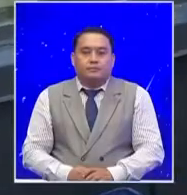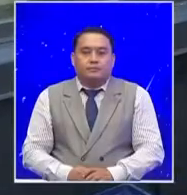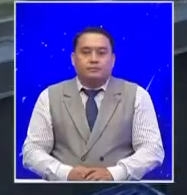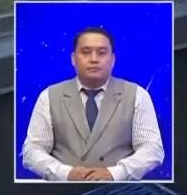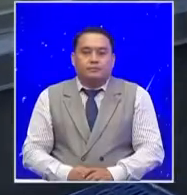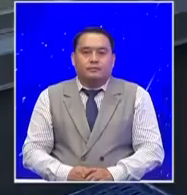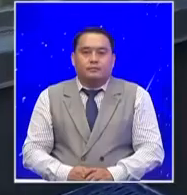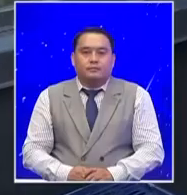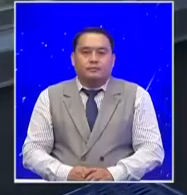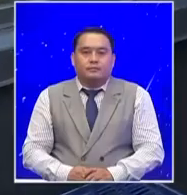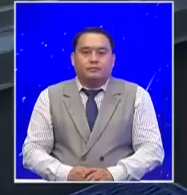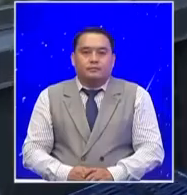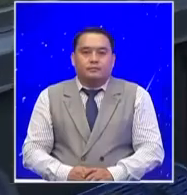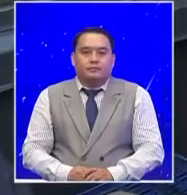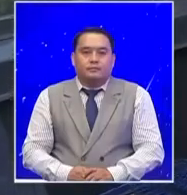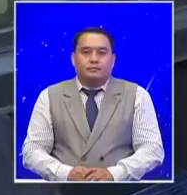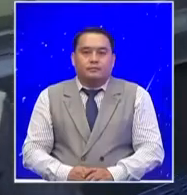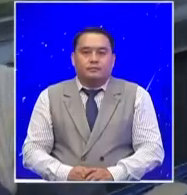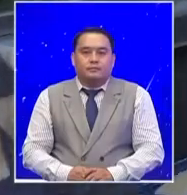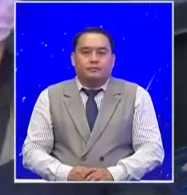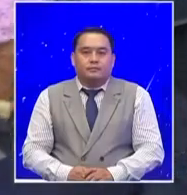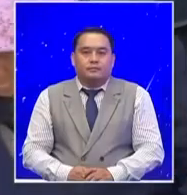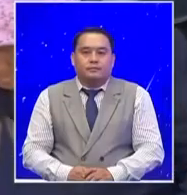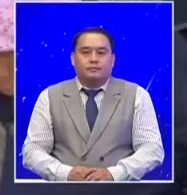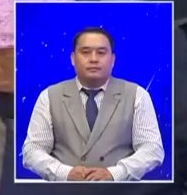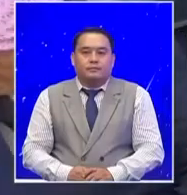Все, убираем. Давай быстрее. Убираем все. Все,